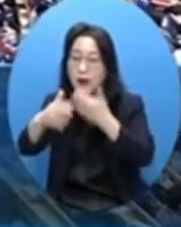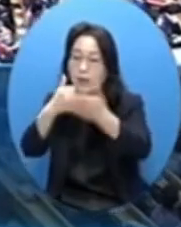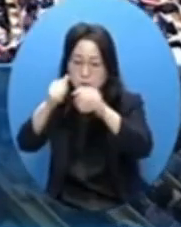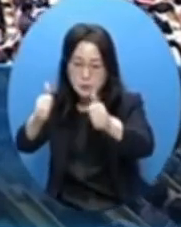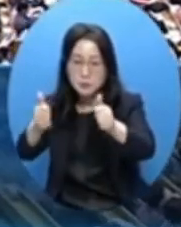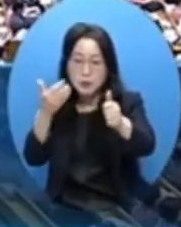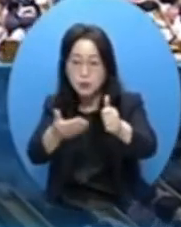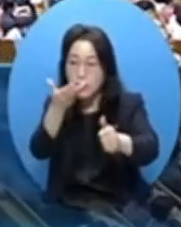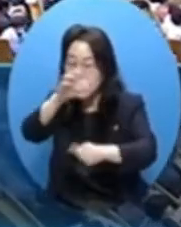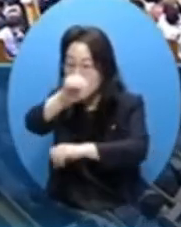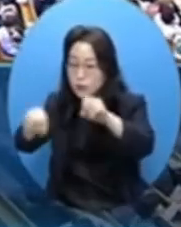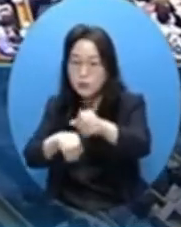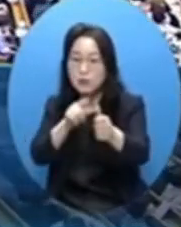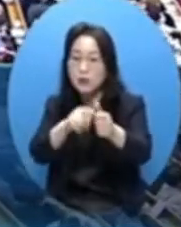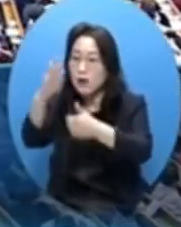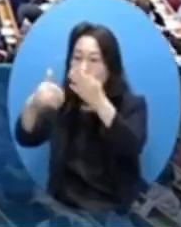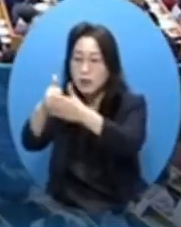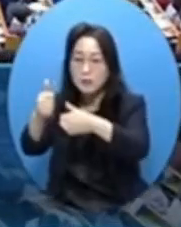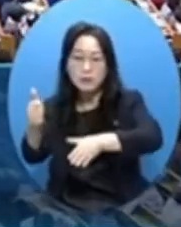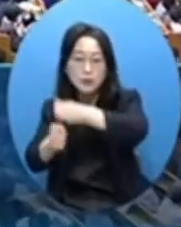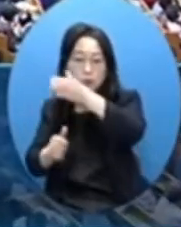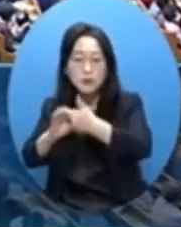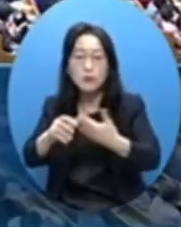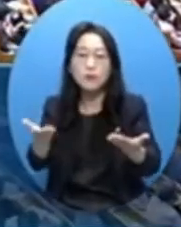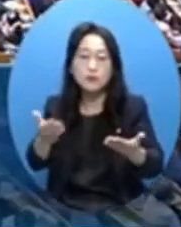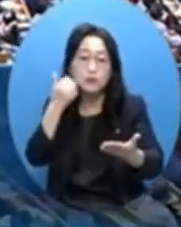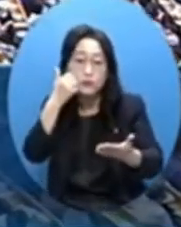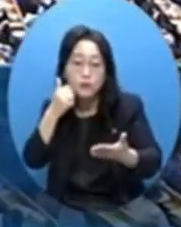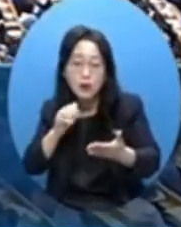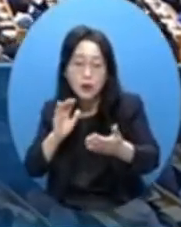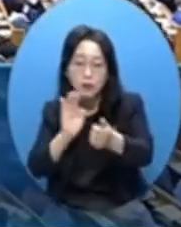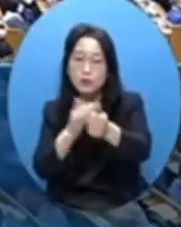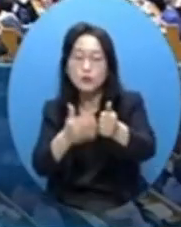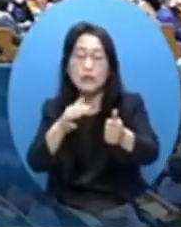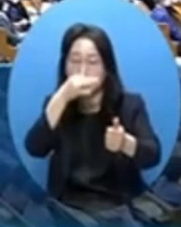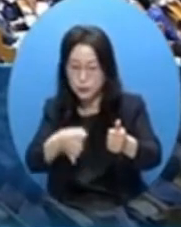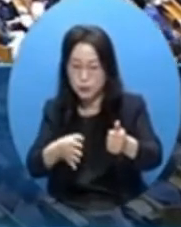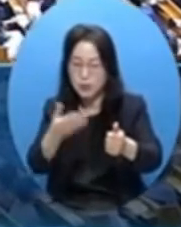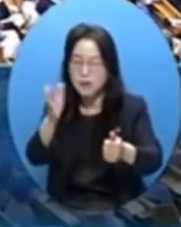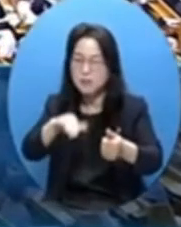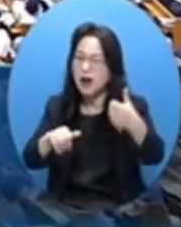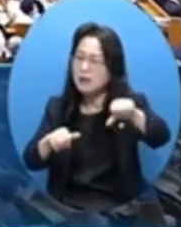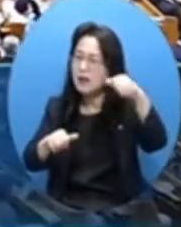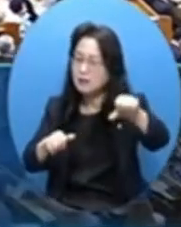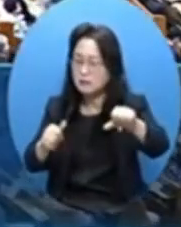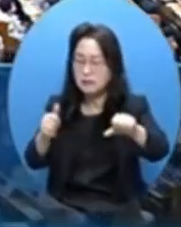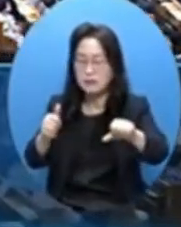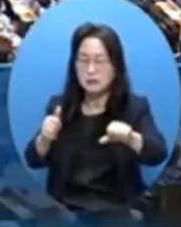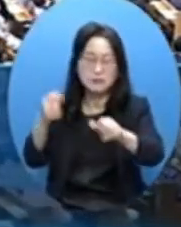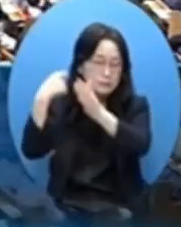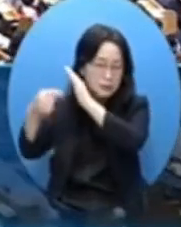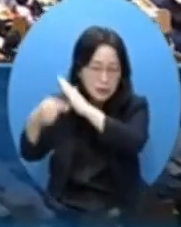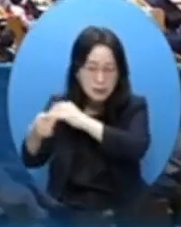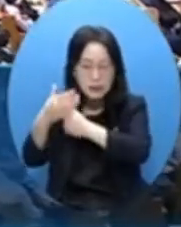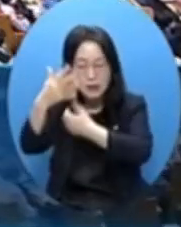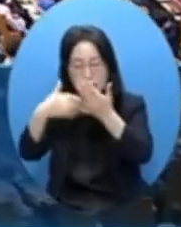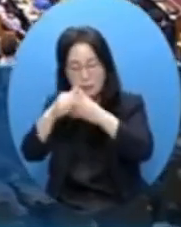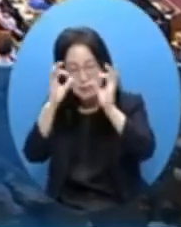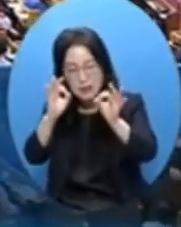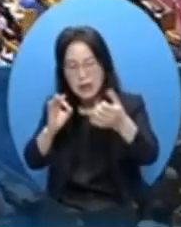간구 하겠느냐 그들이 자기 아버지의 말을 듣지 아니하였으니 이런 야외 께서 그들을 주기로 듯 하셨음